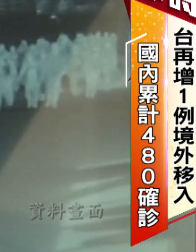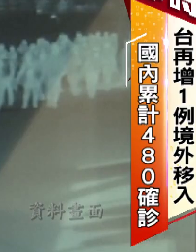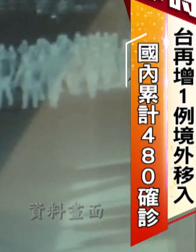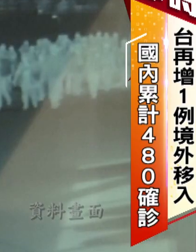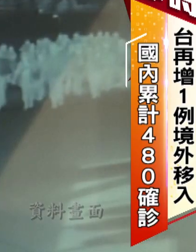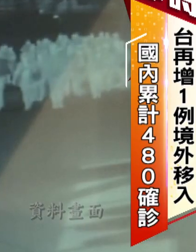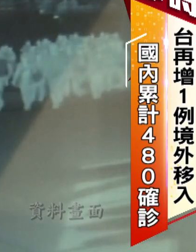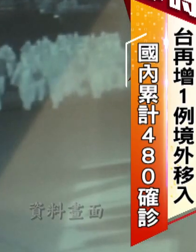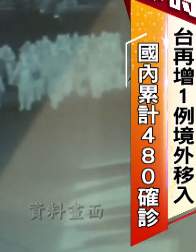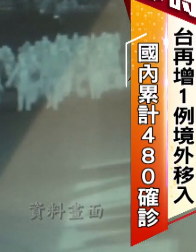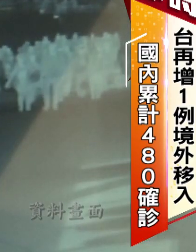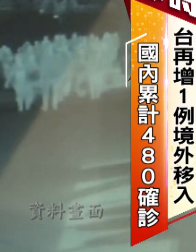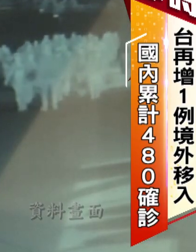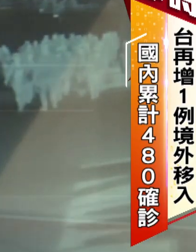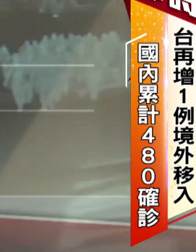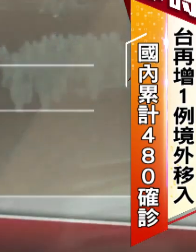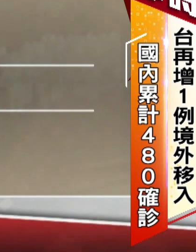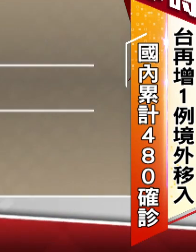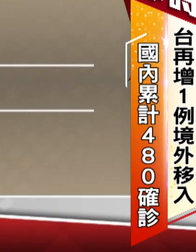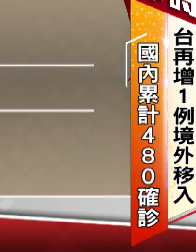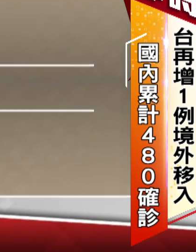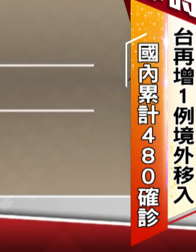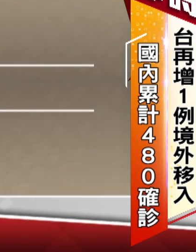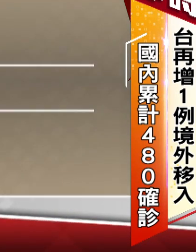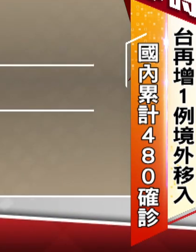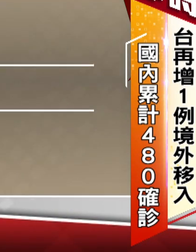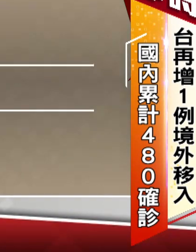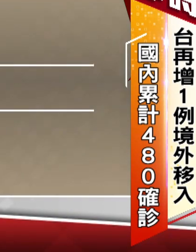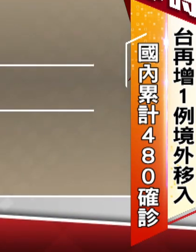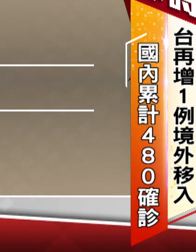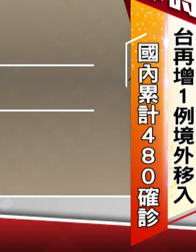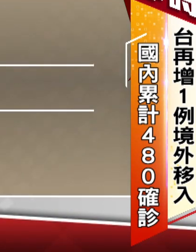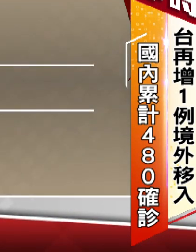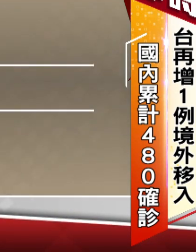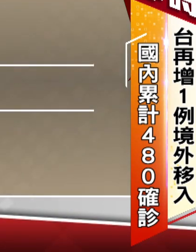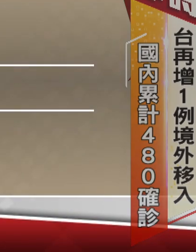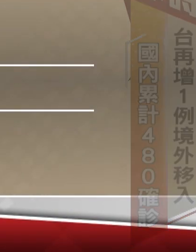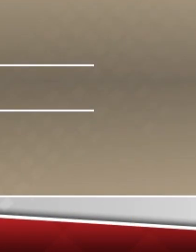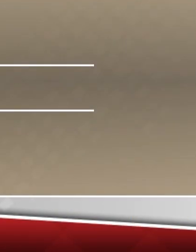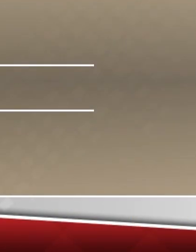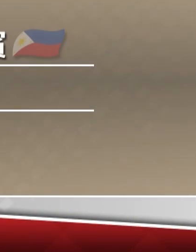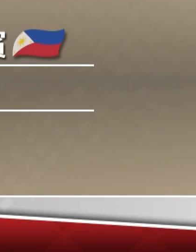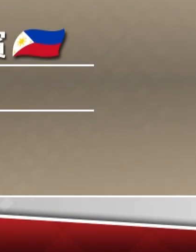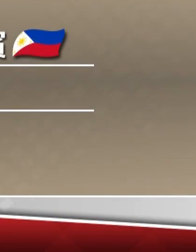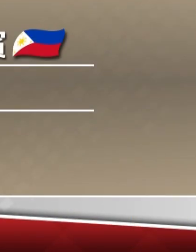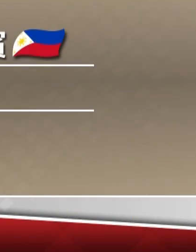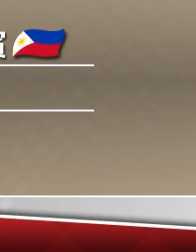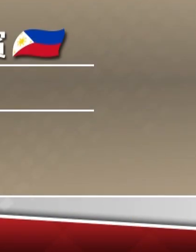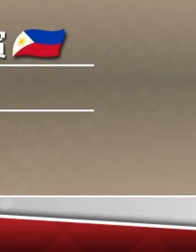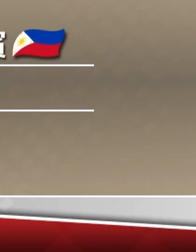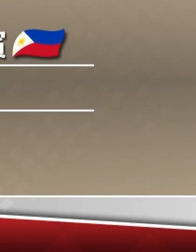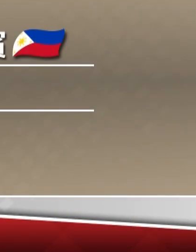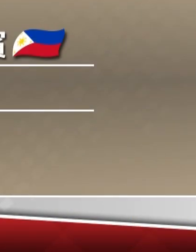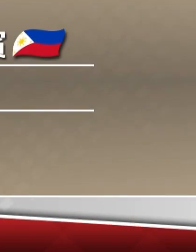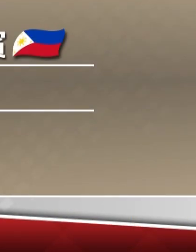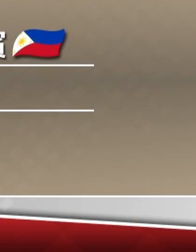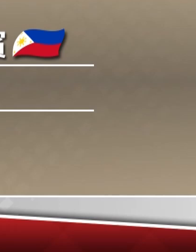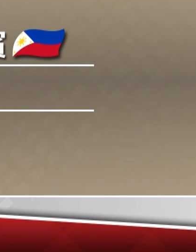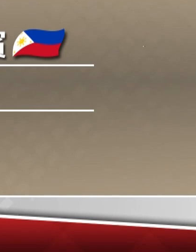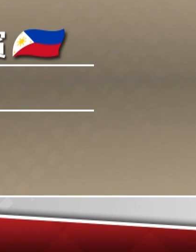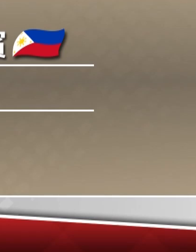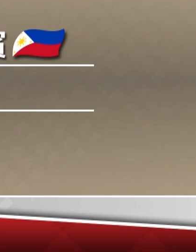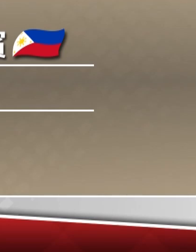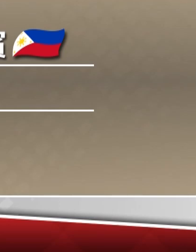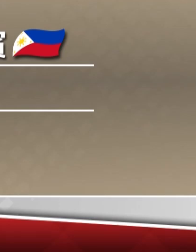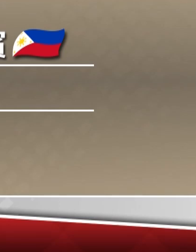手严管非国入境旅客，因为从7月至今32例境外移入，其中20例就来自菲律宾。采检阳性率从